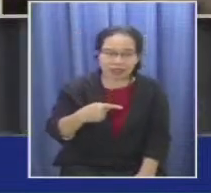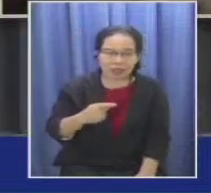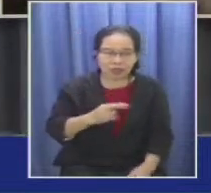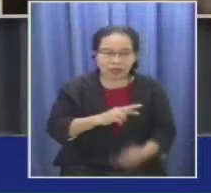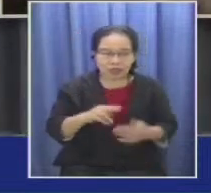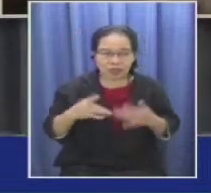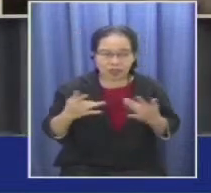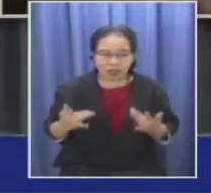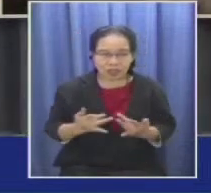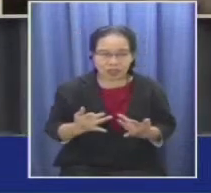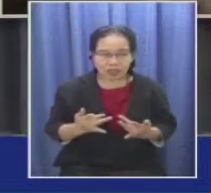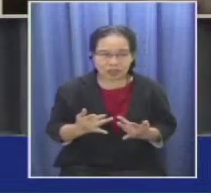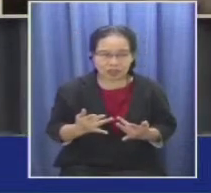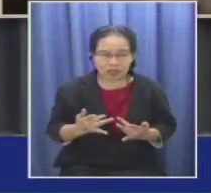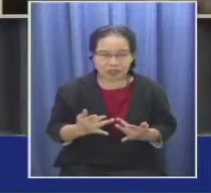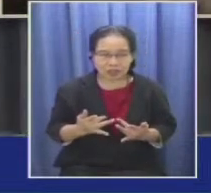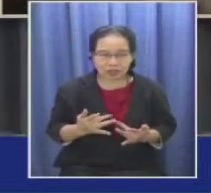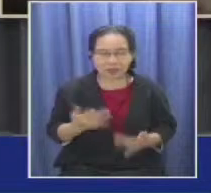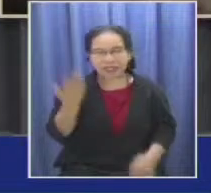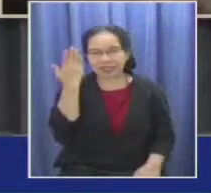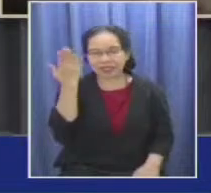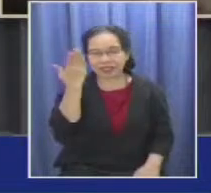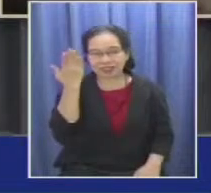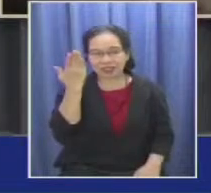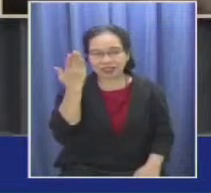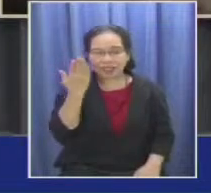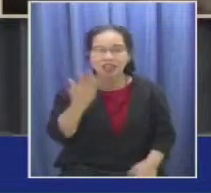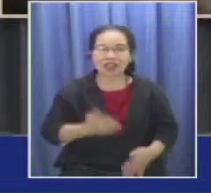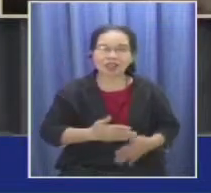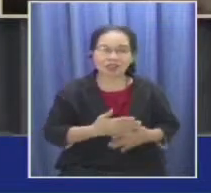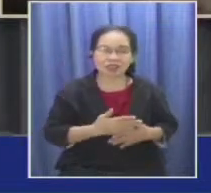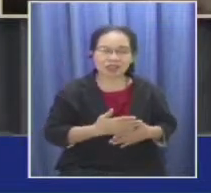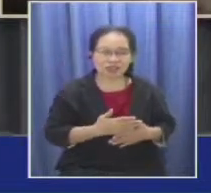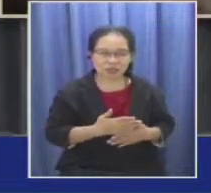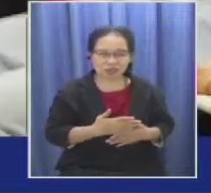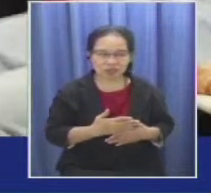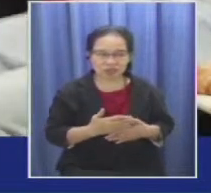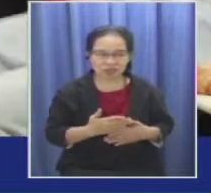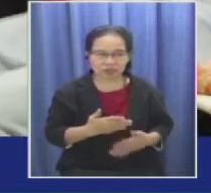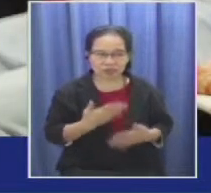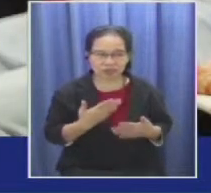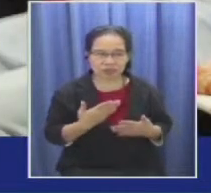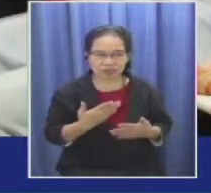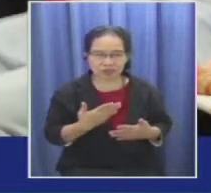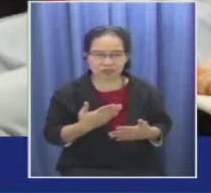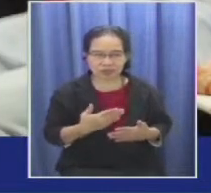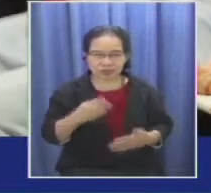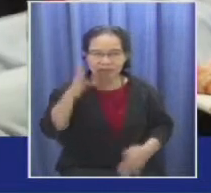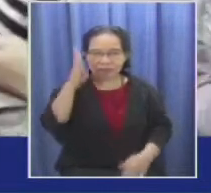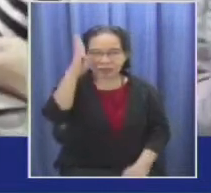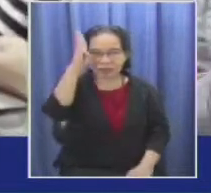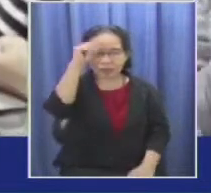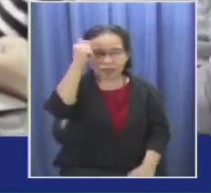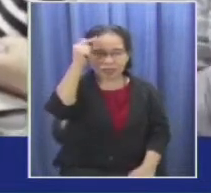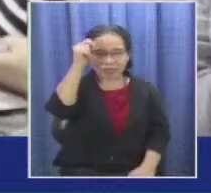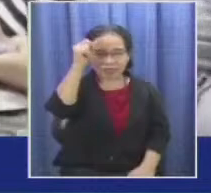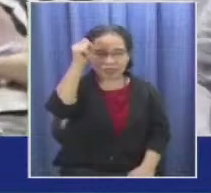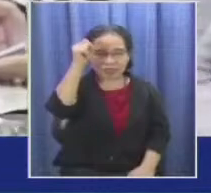sa aten no. Pamocho tɛkyerɛ ma nya twomosam nko a na ɛka no wa ha we Nyankopɔn